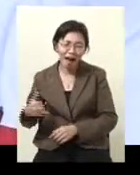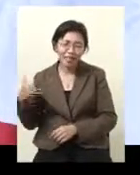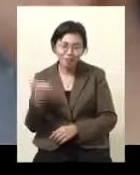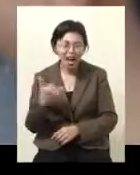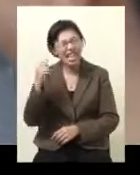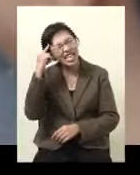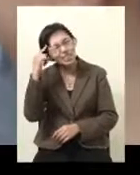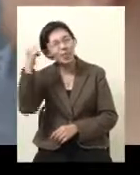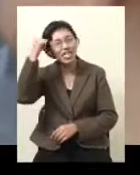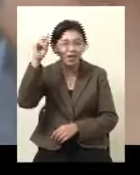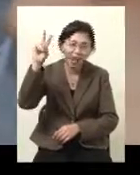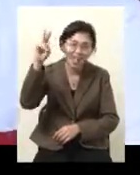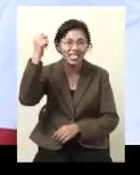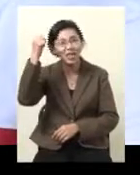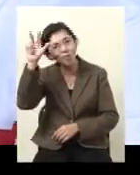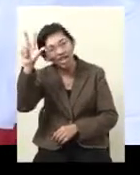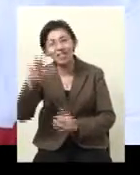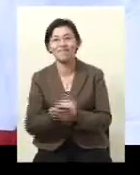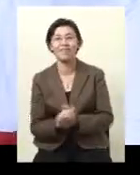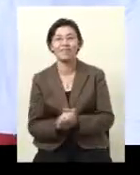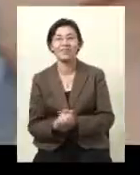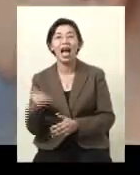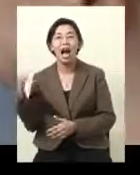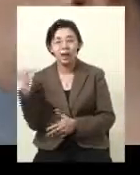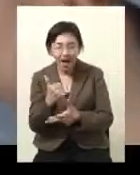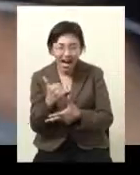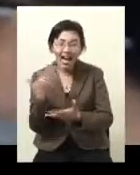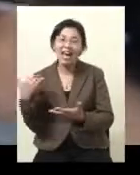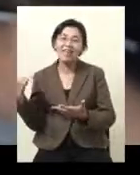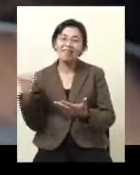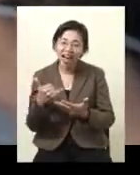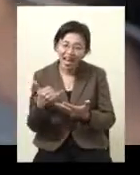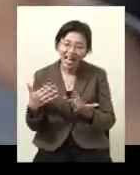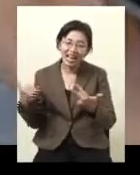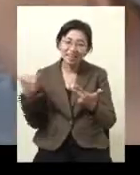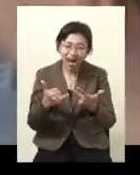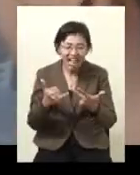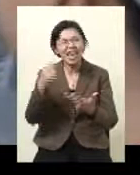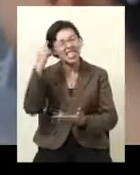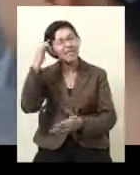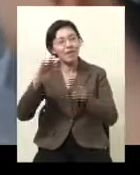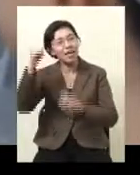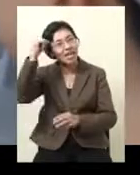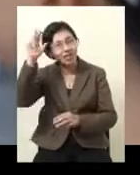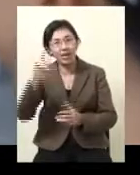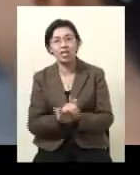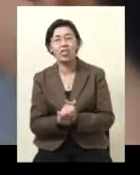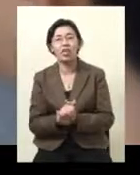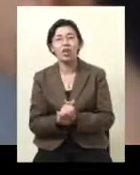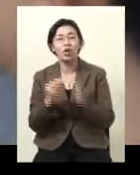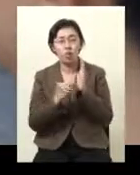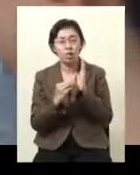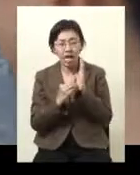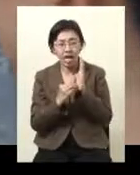าอ ย่างน้อยก็3วัน2วัน1คืนอย่ าง เงี้ยก็ได ้อยู่ใกล้ๆนะมาทีละทริปนึง3วังทริปนึง3น้ำ เพราะว่าเพชรบุรีเราอยู่ห่างจากกรุงเทพ